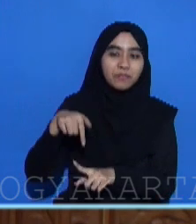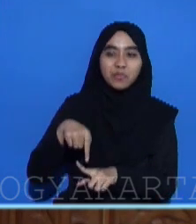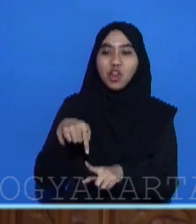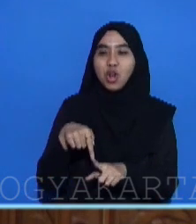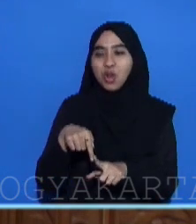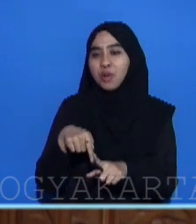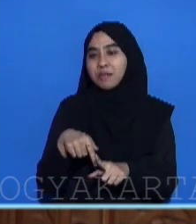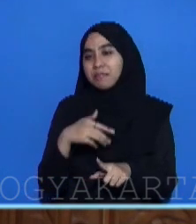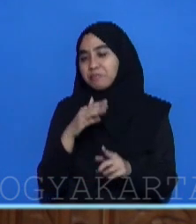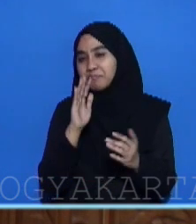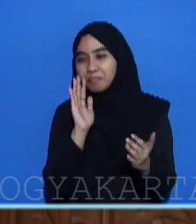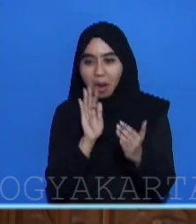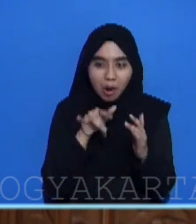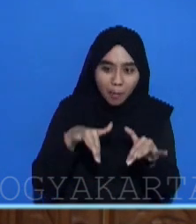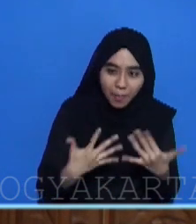bantulajeng